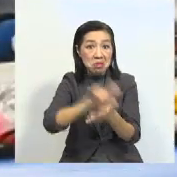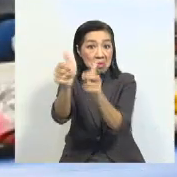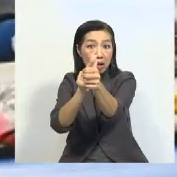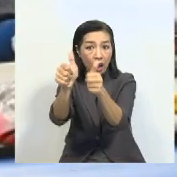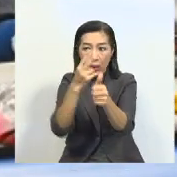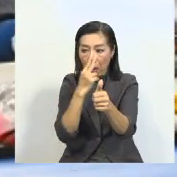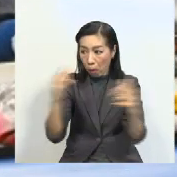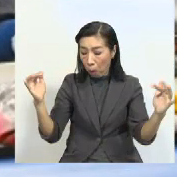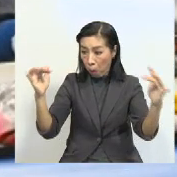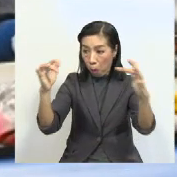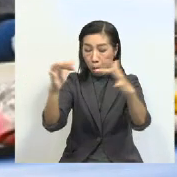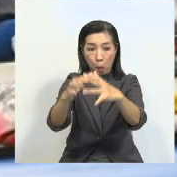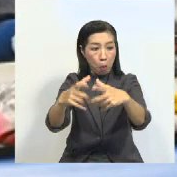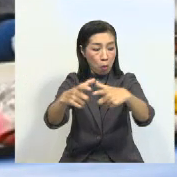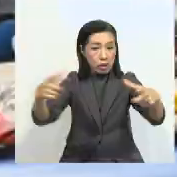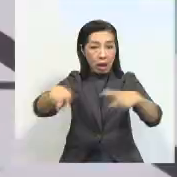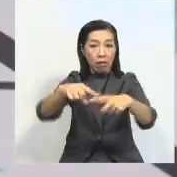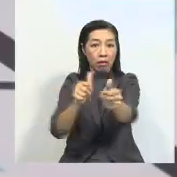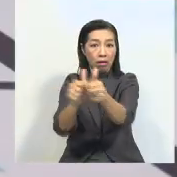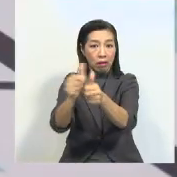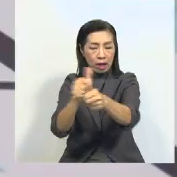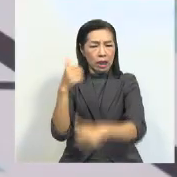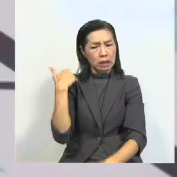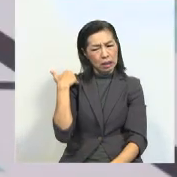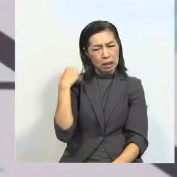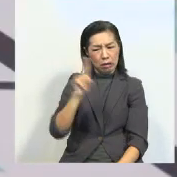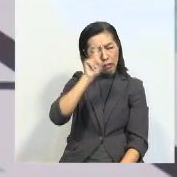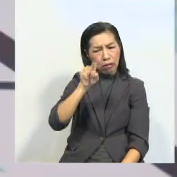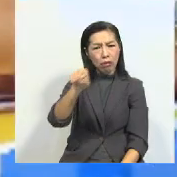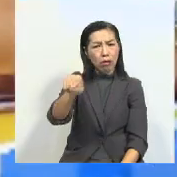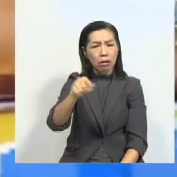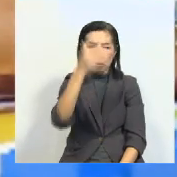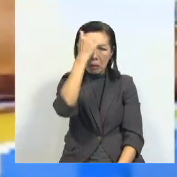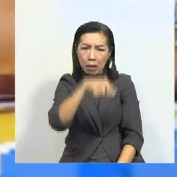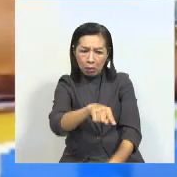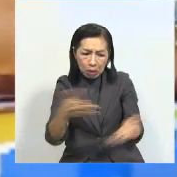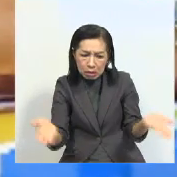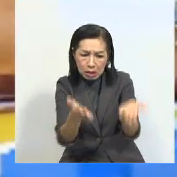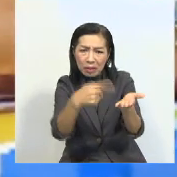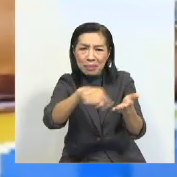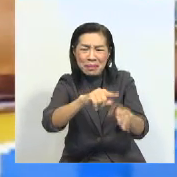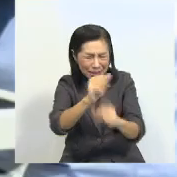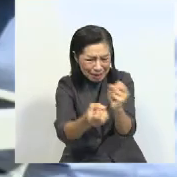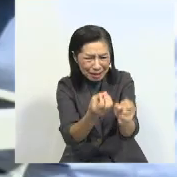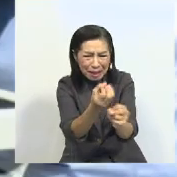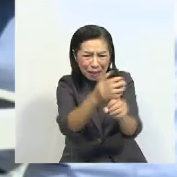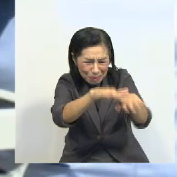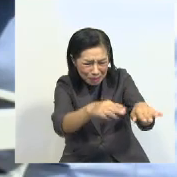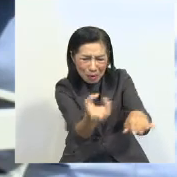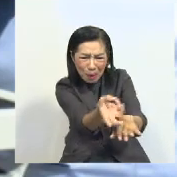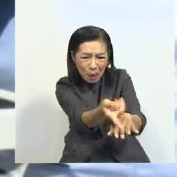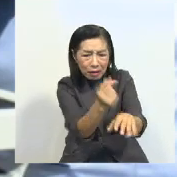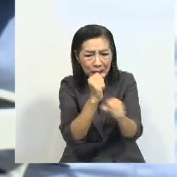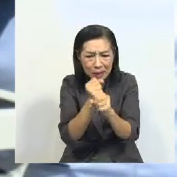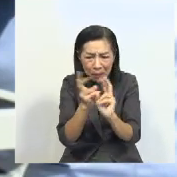มากนะคะเป็นเวทีใหญ่มากแล้วเราถามว่าเอ๊ะทำไมถึงมีการสนับสนุนเมื่อสักครู่อย่างเห็นเด็กตัวเล็กๆเนี่ยเขาไปทำเป็นหุ่นยนต์